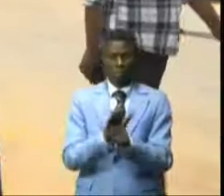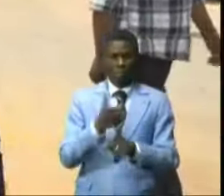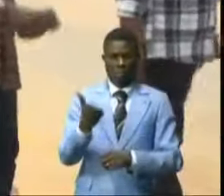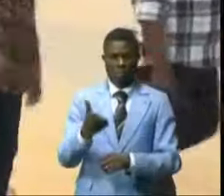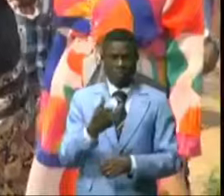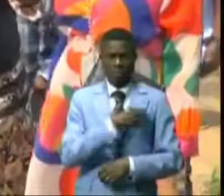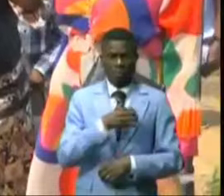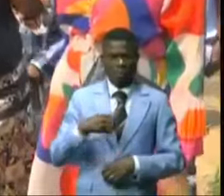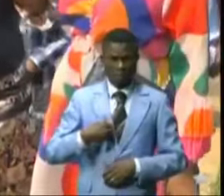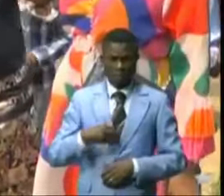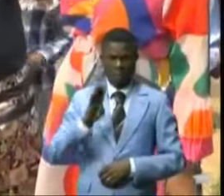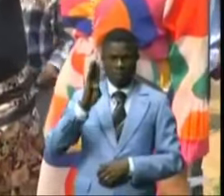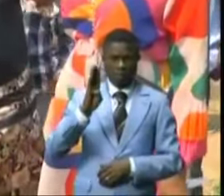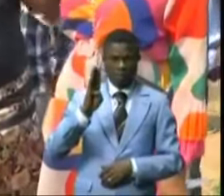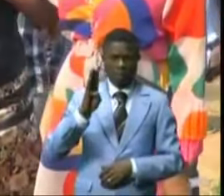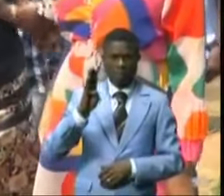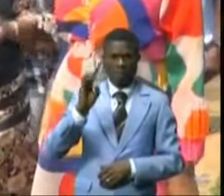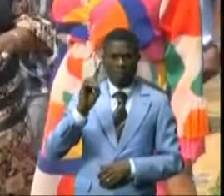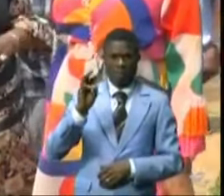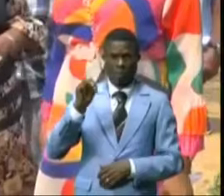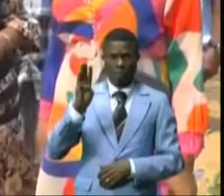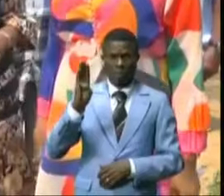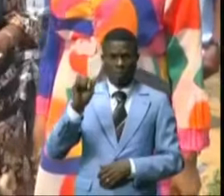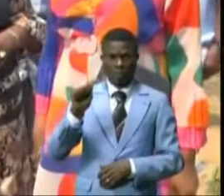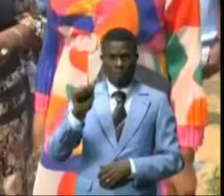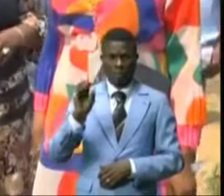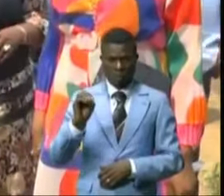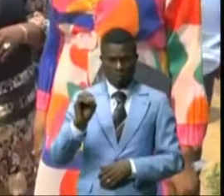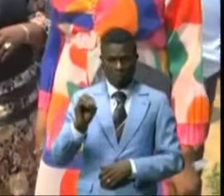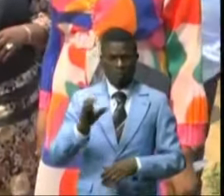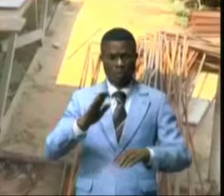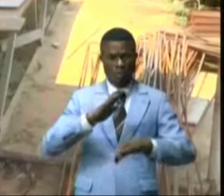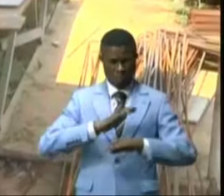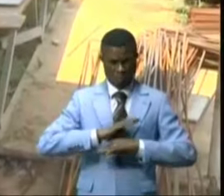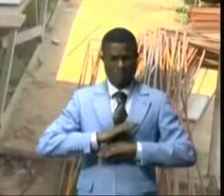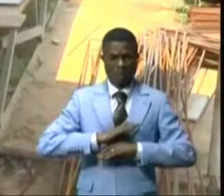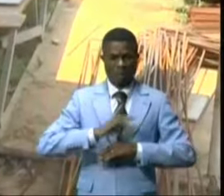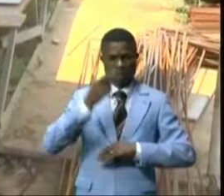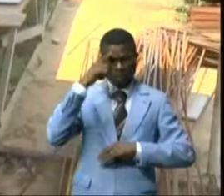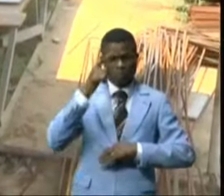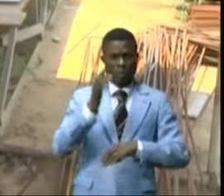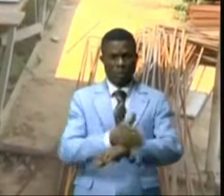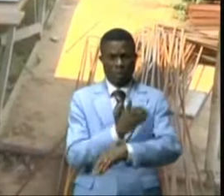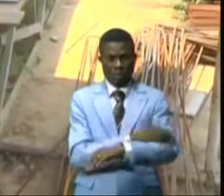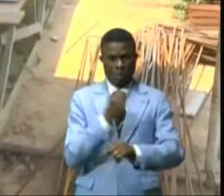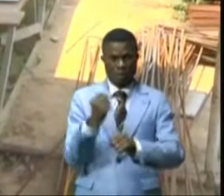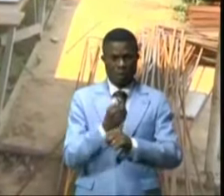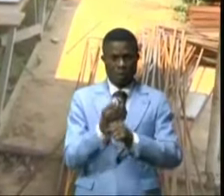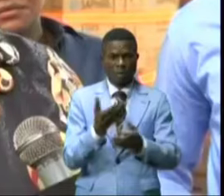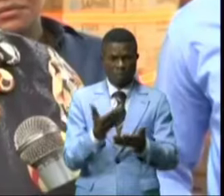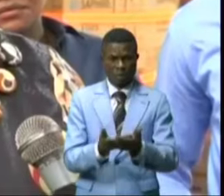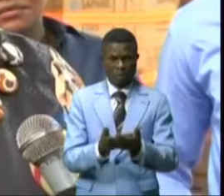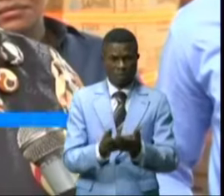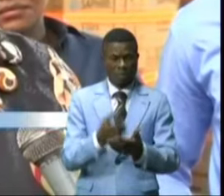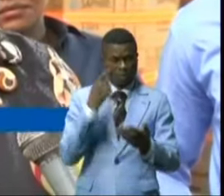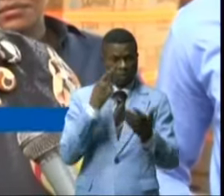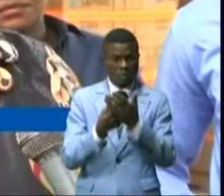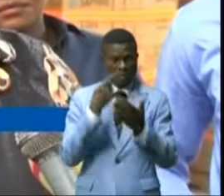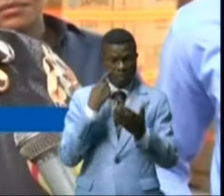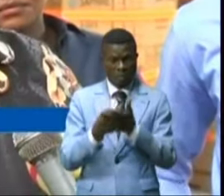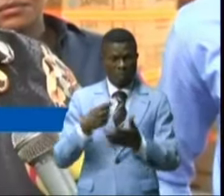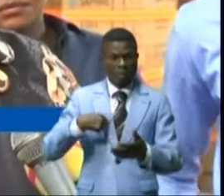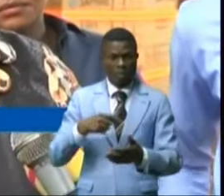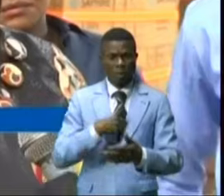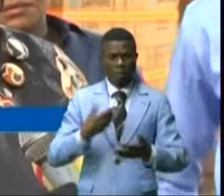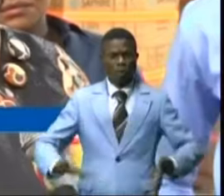Joséphine Bombo, présidente du conseil d'administration, s'est dit satisfaite de l'avancement de travaux. Le constat est que nous sommes